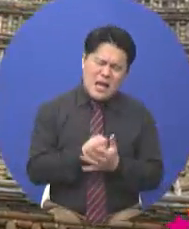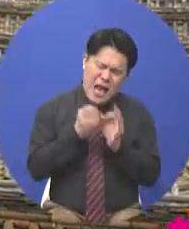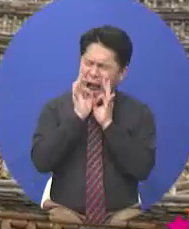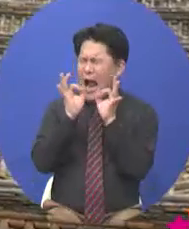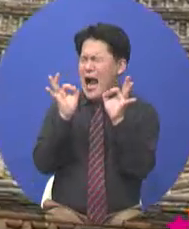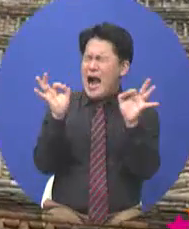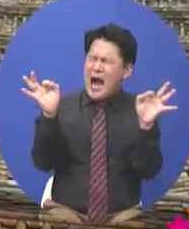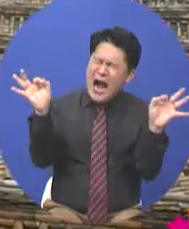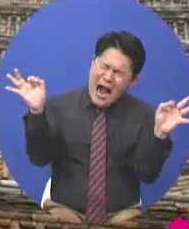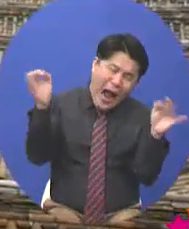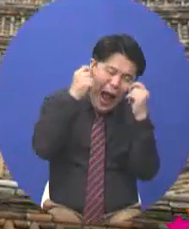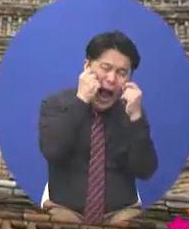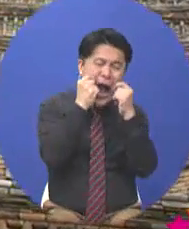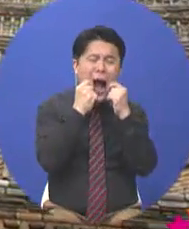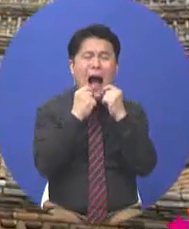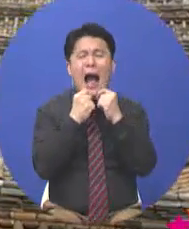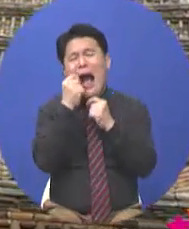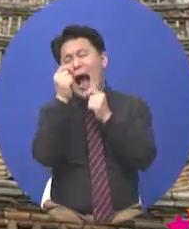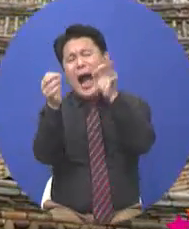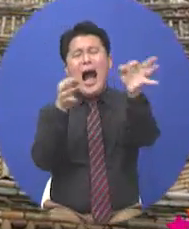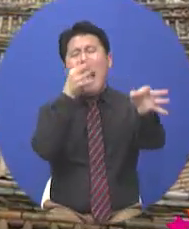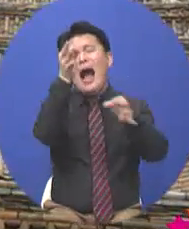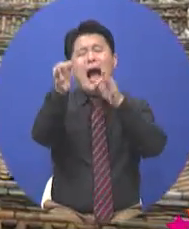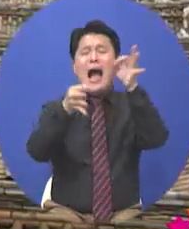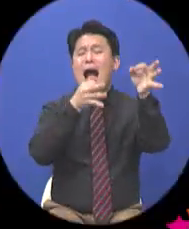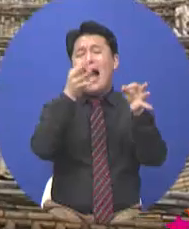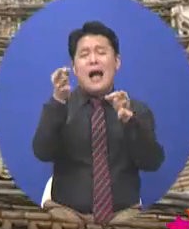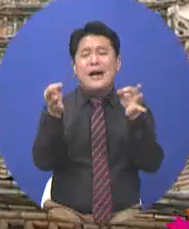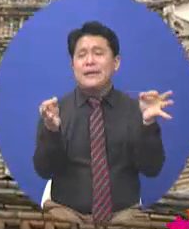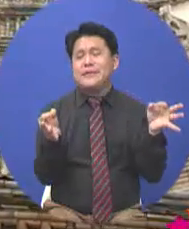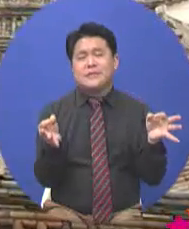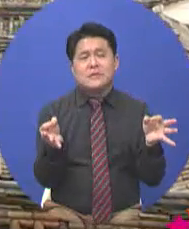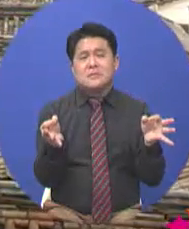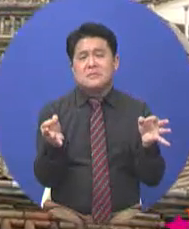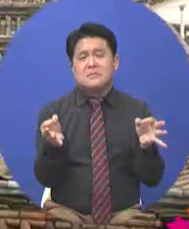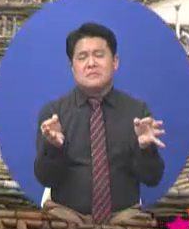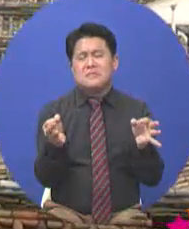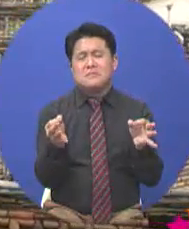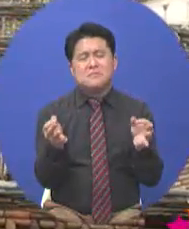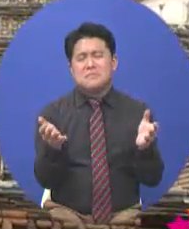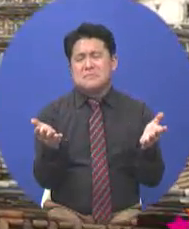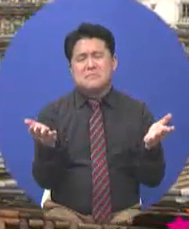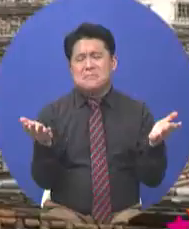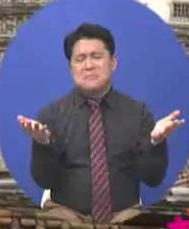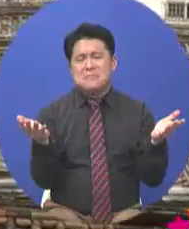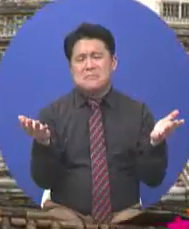우리 기억 공복한들 소용있나요